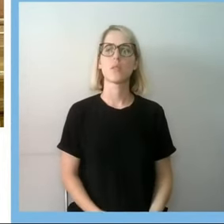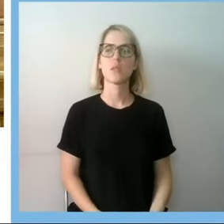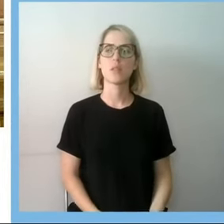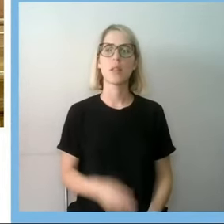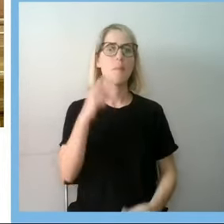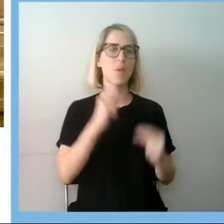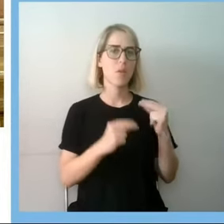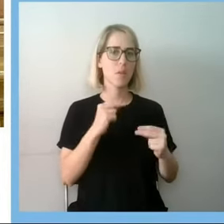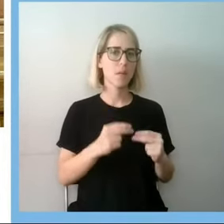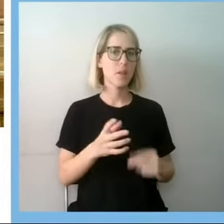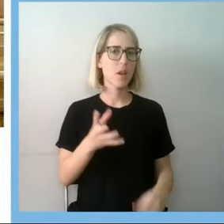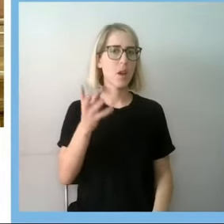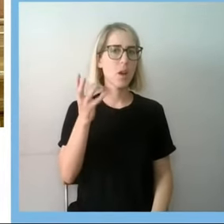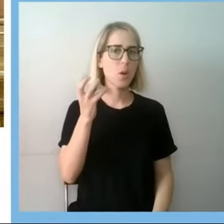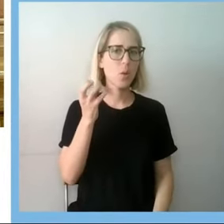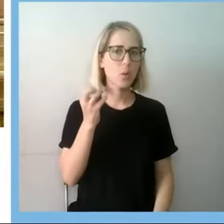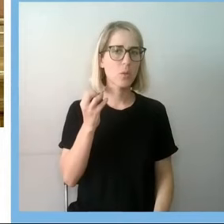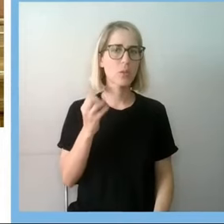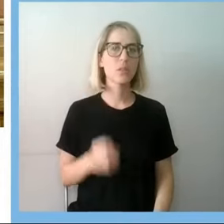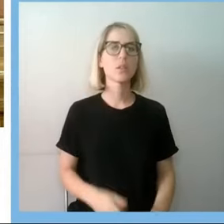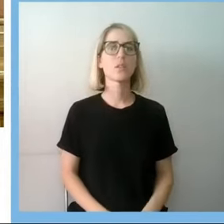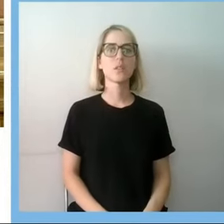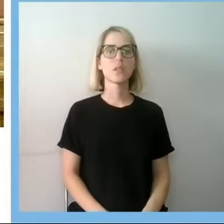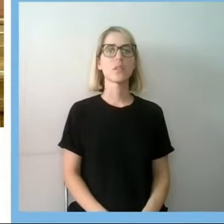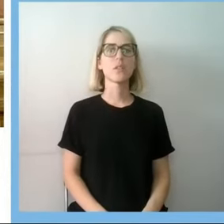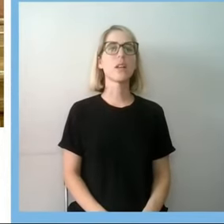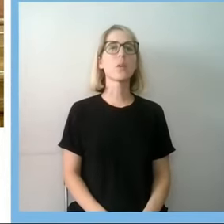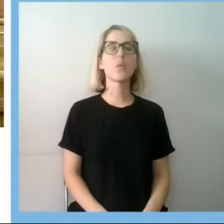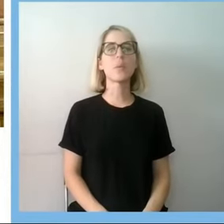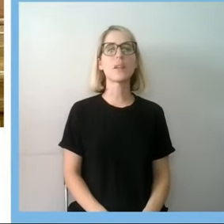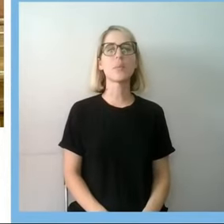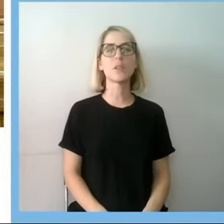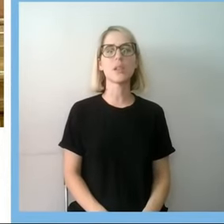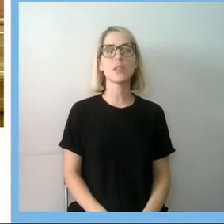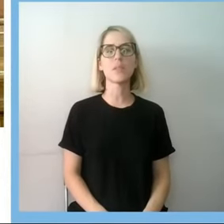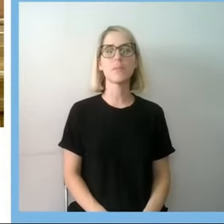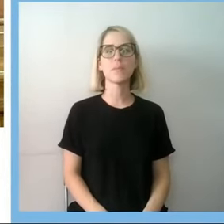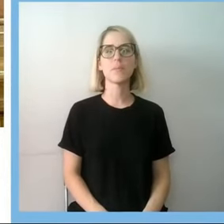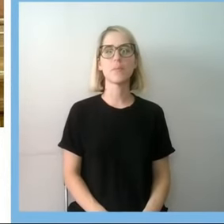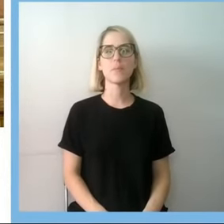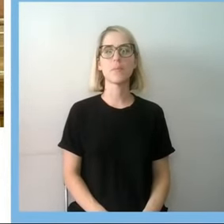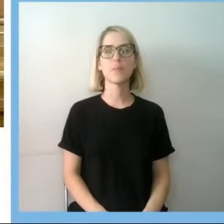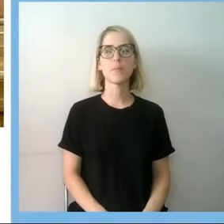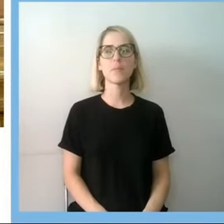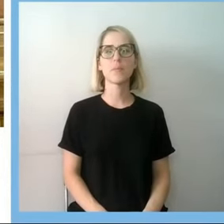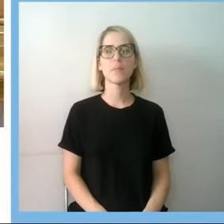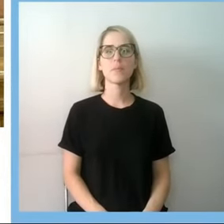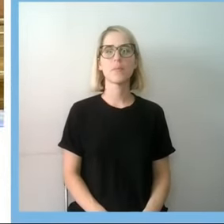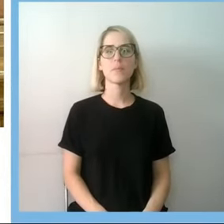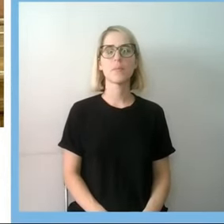πίνακα. Όχι με όλες τις παρεμβάσεις, με τις άκρως αναγκαίες σε 88 σχολικά